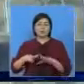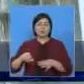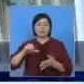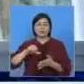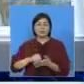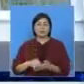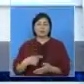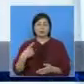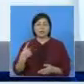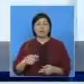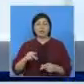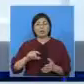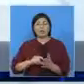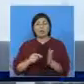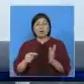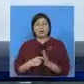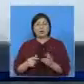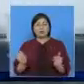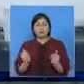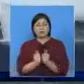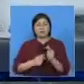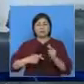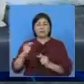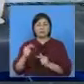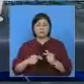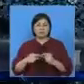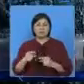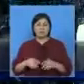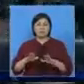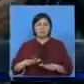одноклассники родные и близкие а также представители